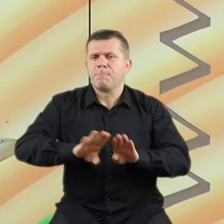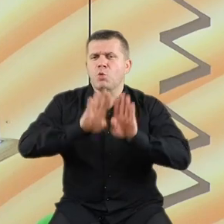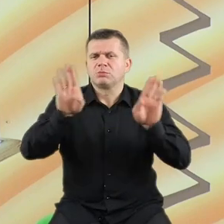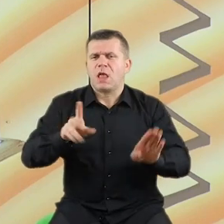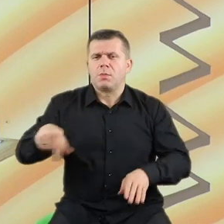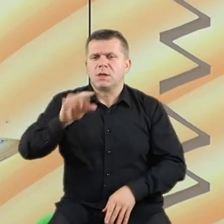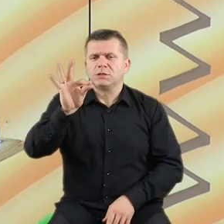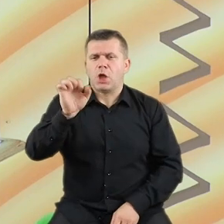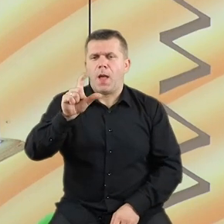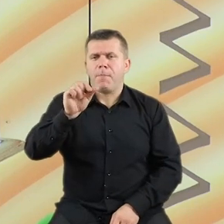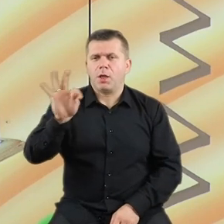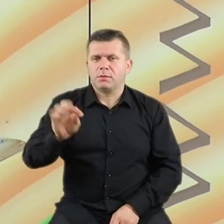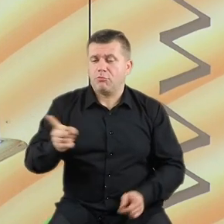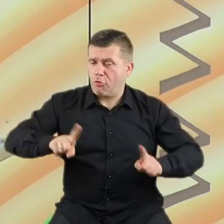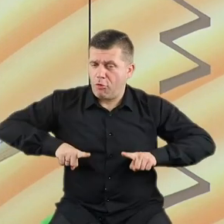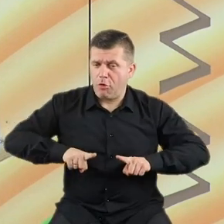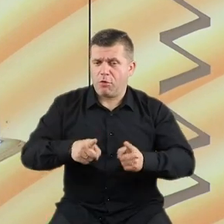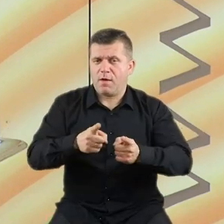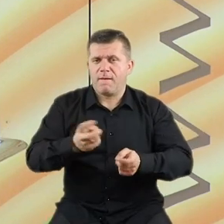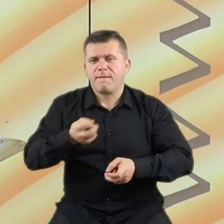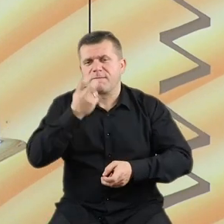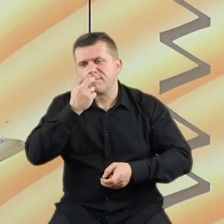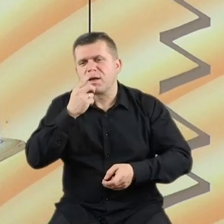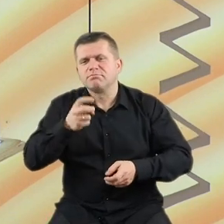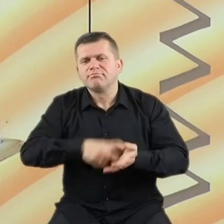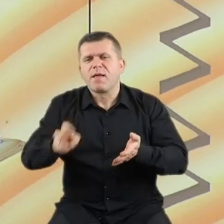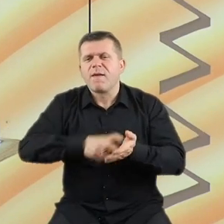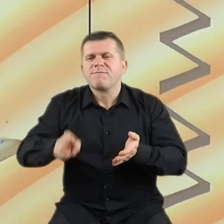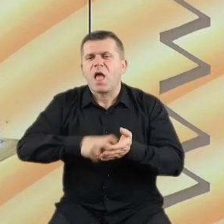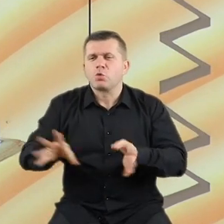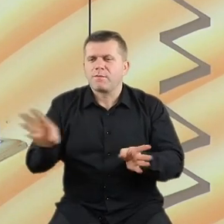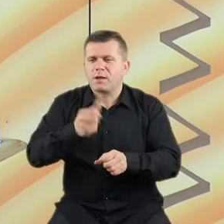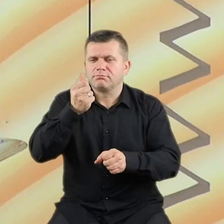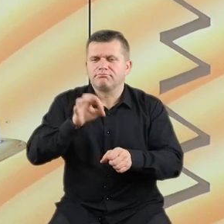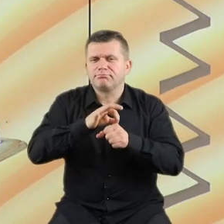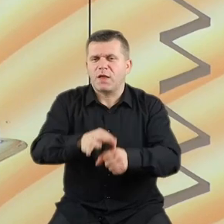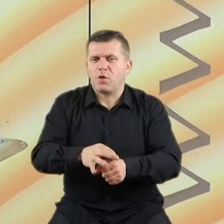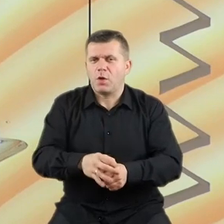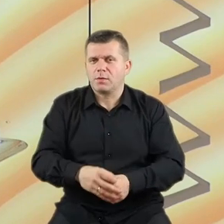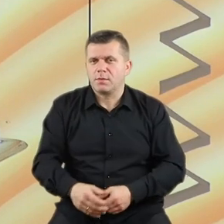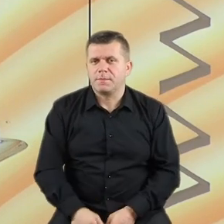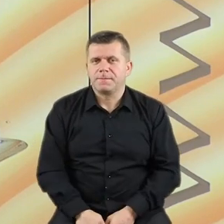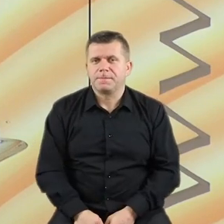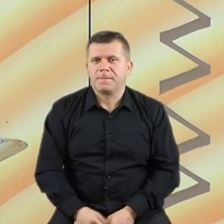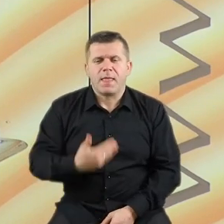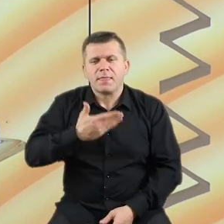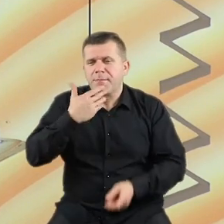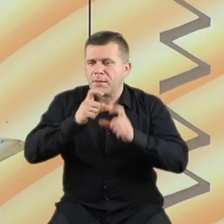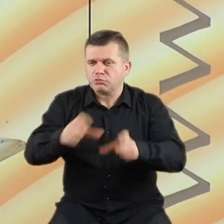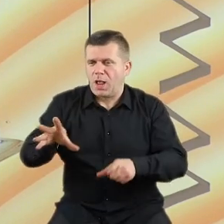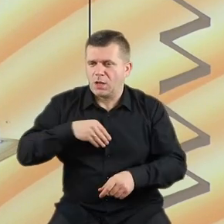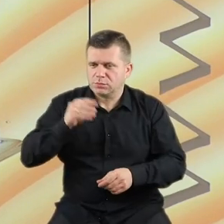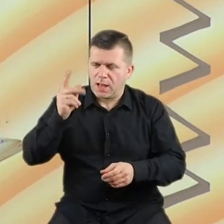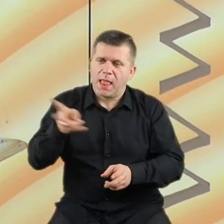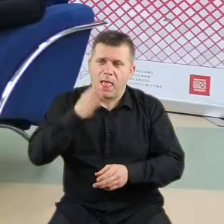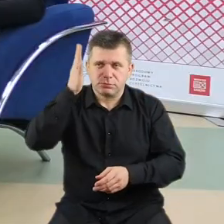Sopotu i organizują wędrówki z przewodnikami, a ja się zawsze potem tylko dowiaduję, o była wędrówka z przewodnikiem. Nigdy nie mam czasu pójść z nim,